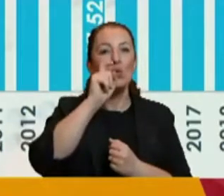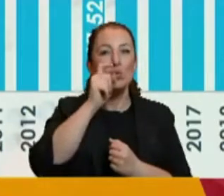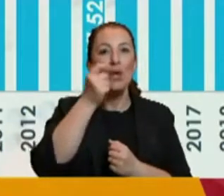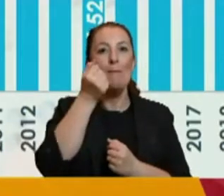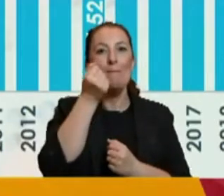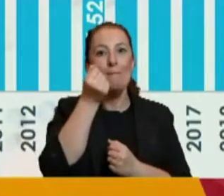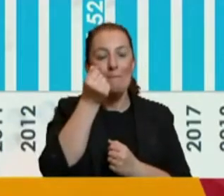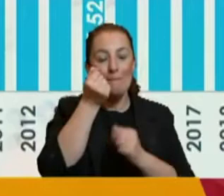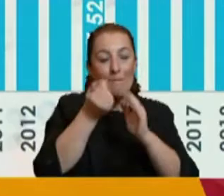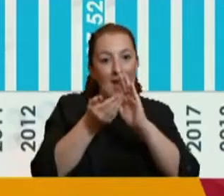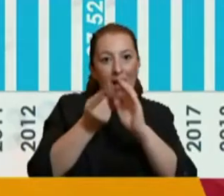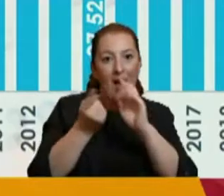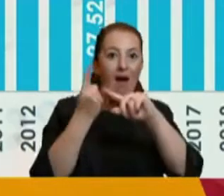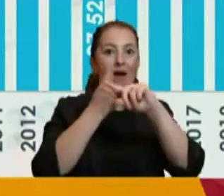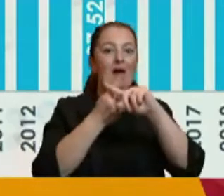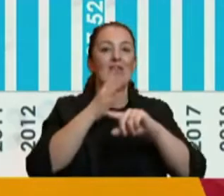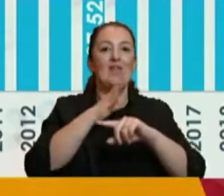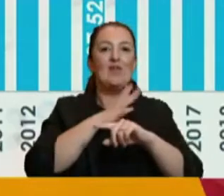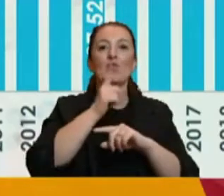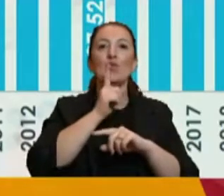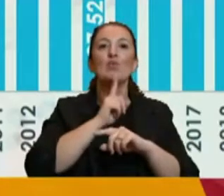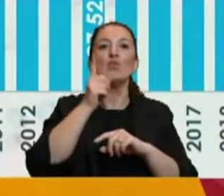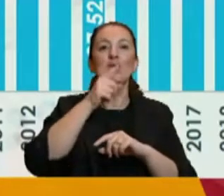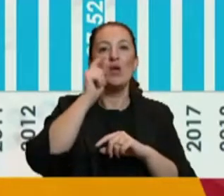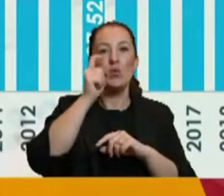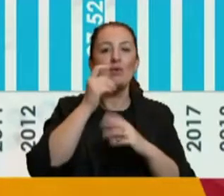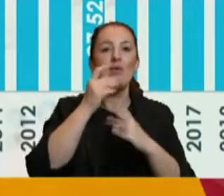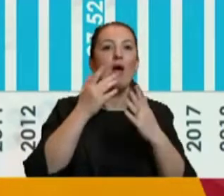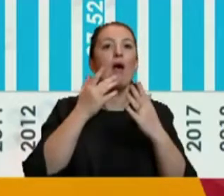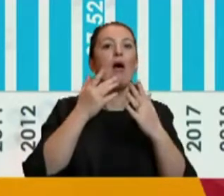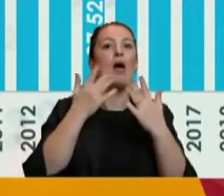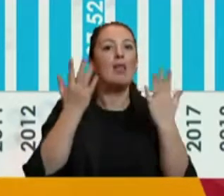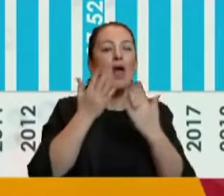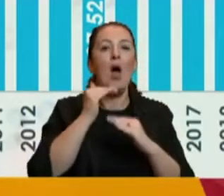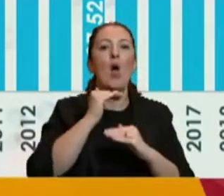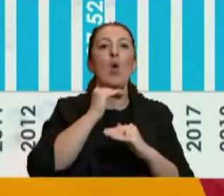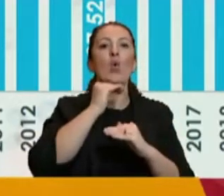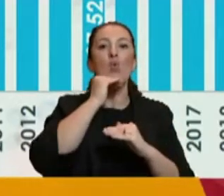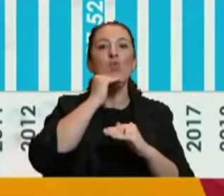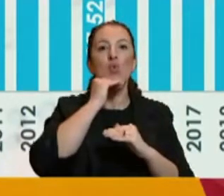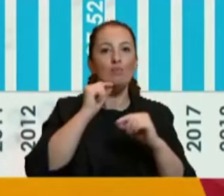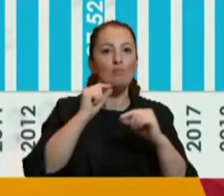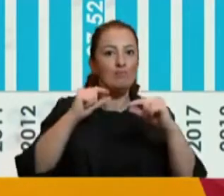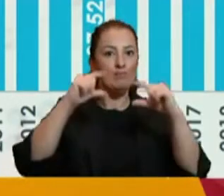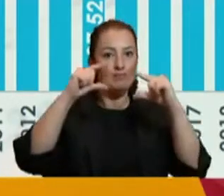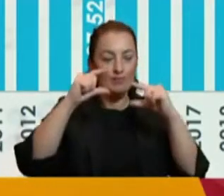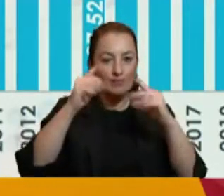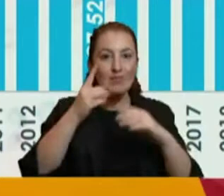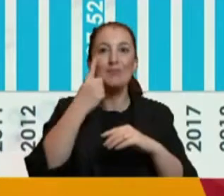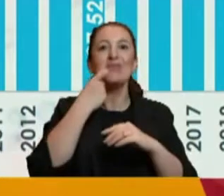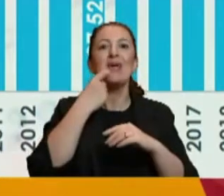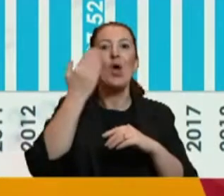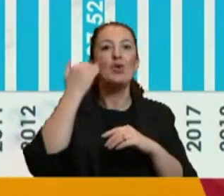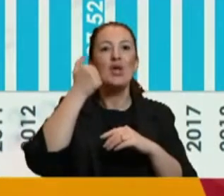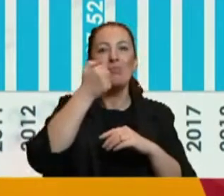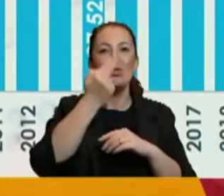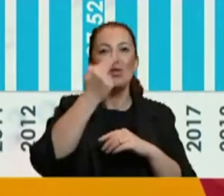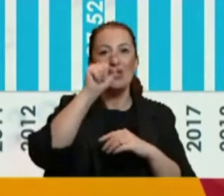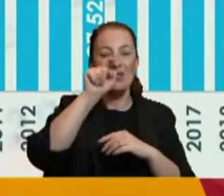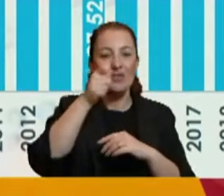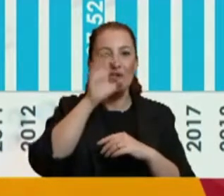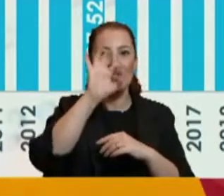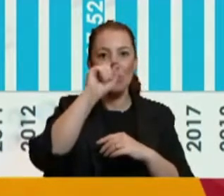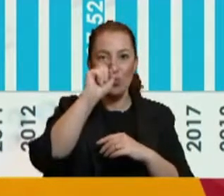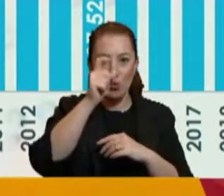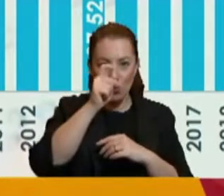artı mız var yüzde dokuz daha dolu barajlarımız geçen yıl 60 7.0